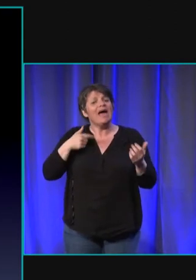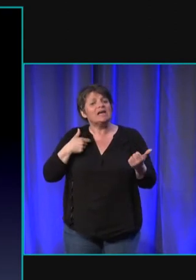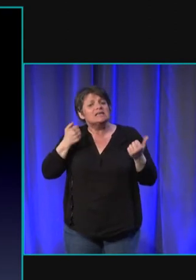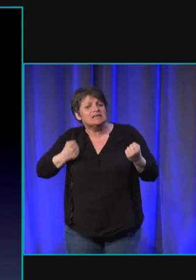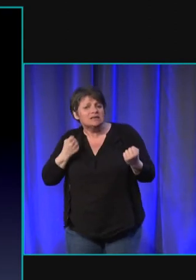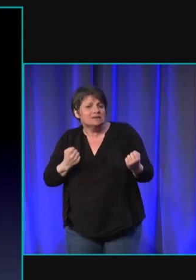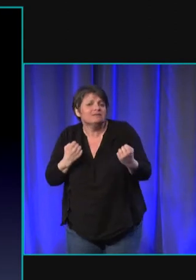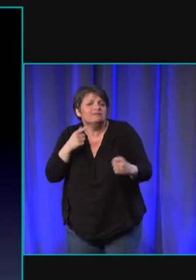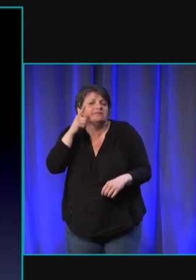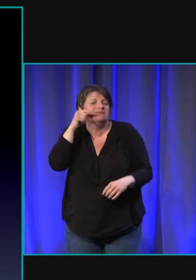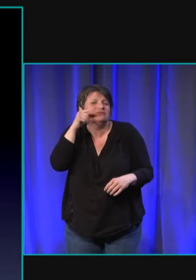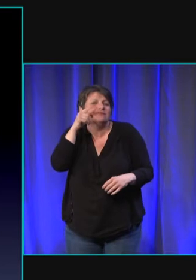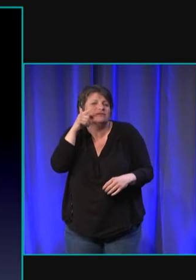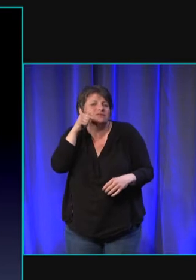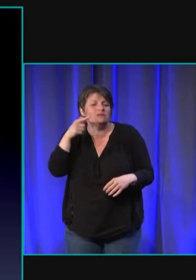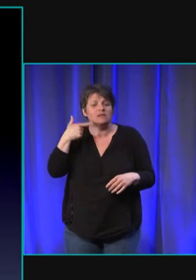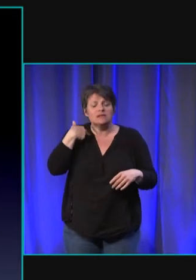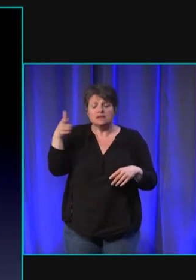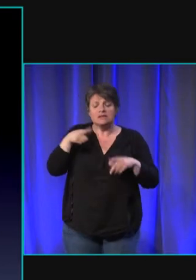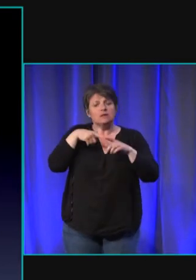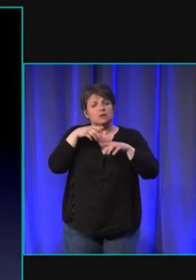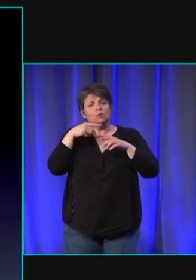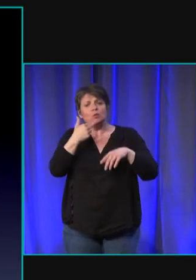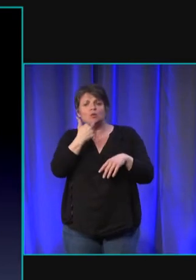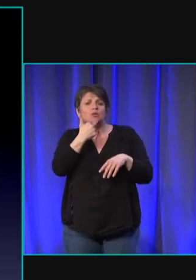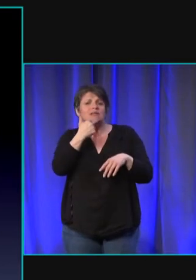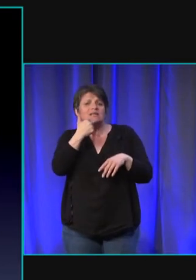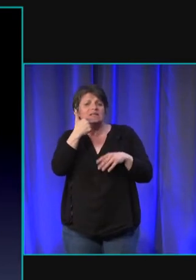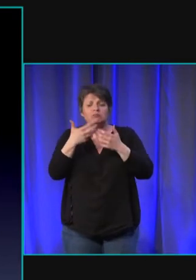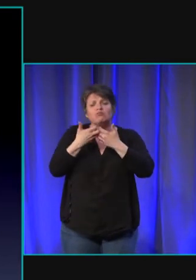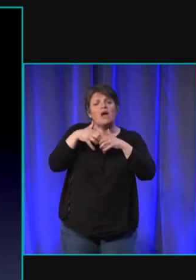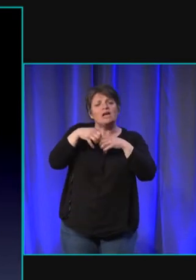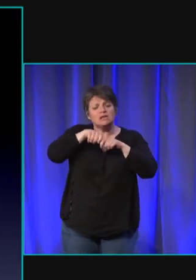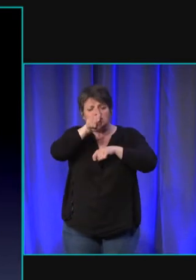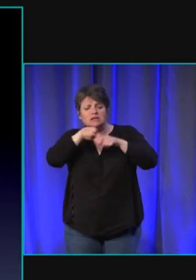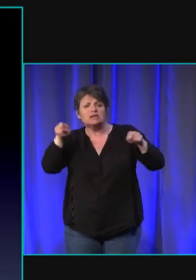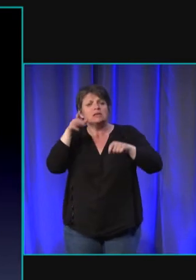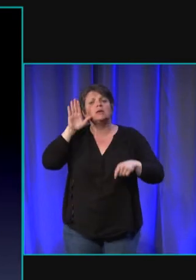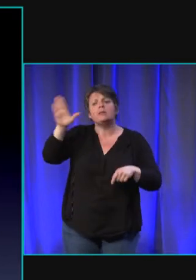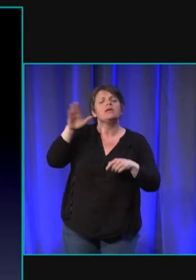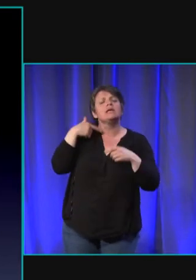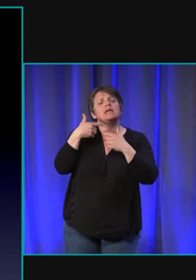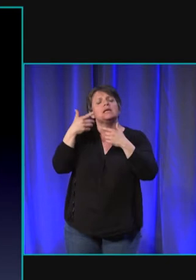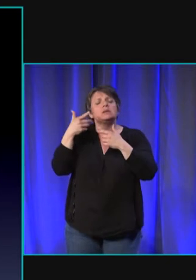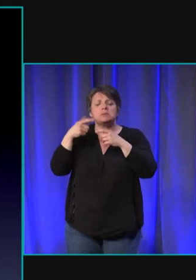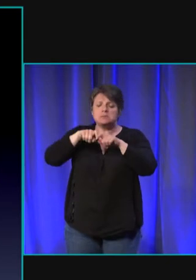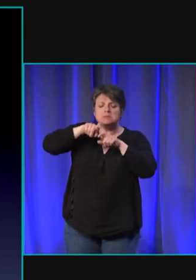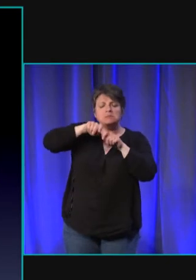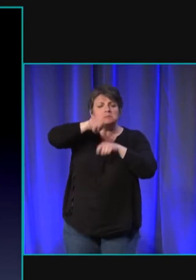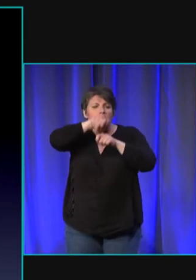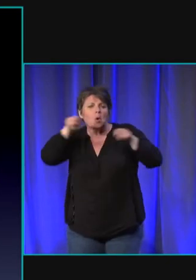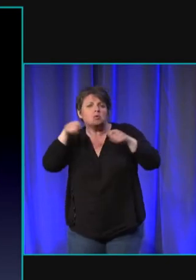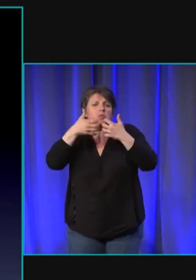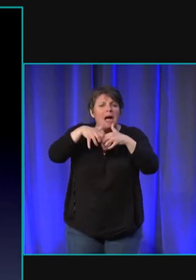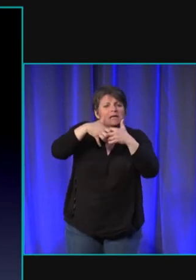utilisé un ergomètre isocinétique que l'on retrouve dans des services de médecine physique et de réadaptation. C'est des ergomètres qu'on utilise